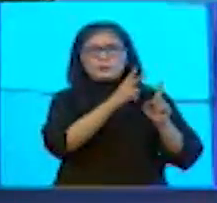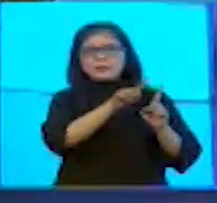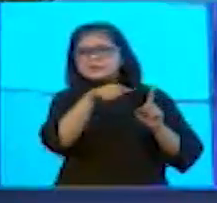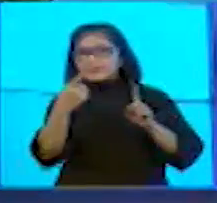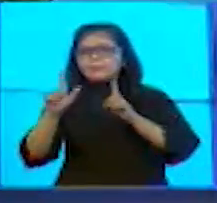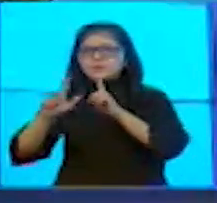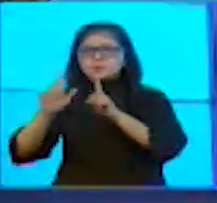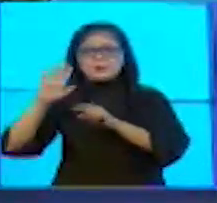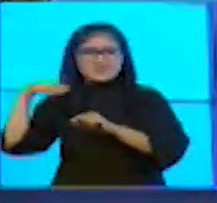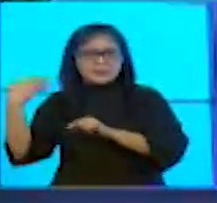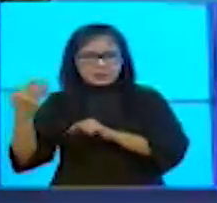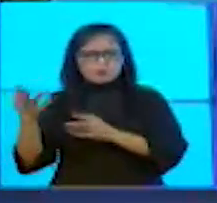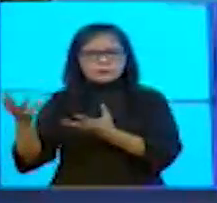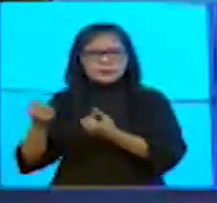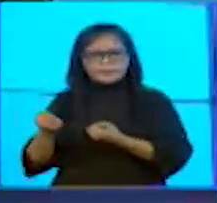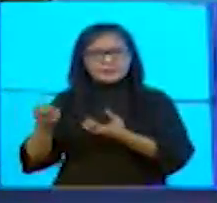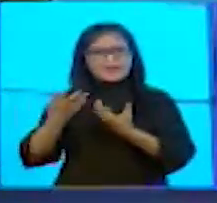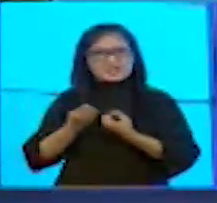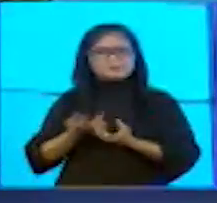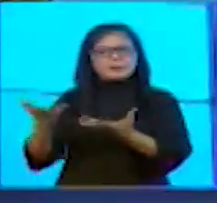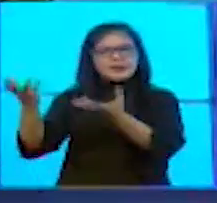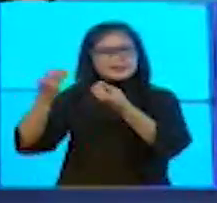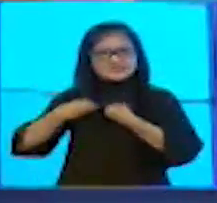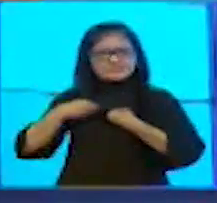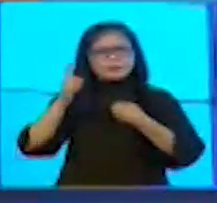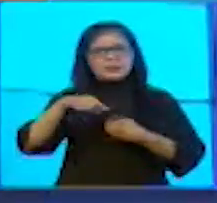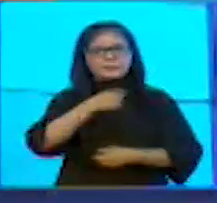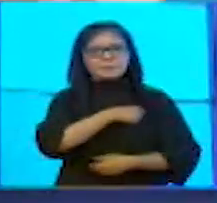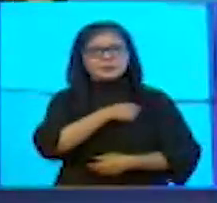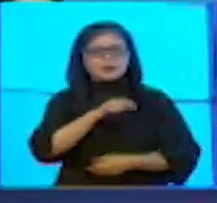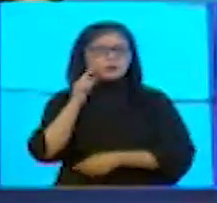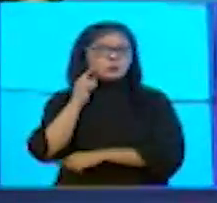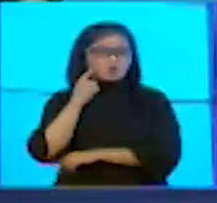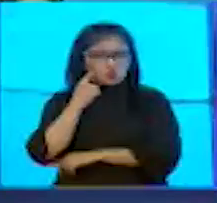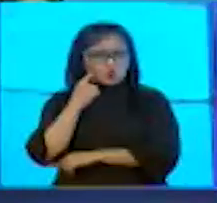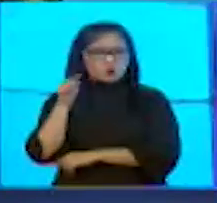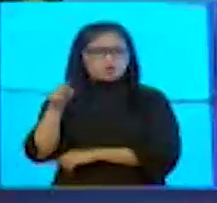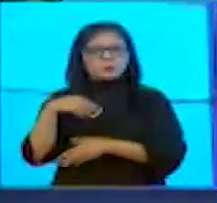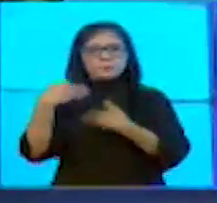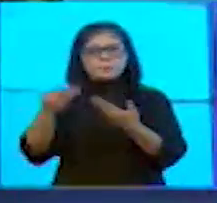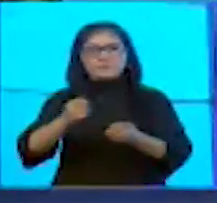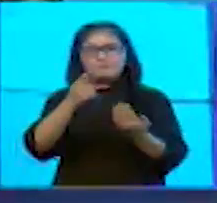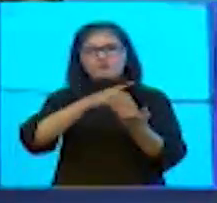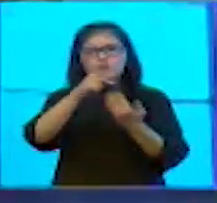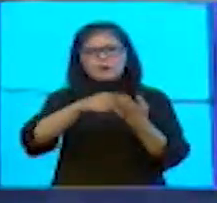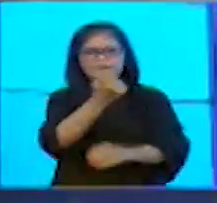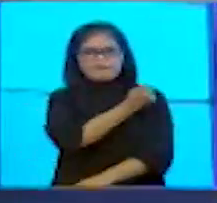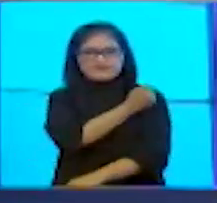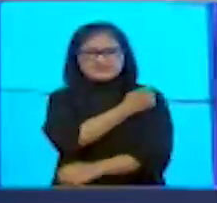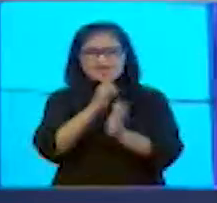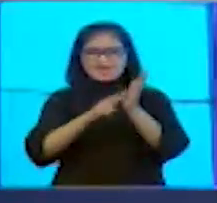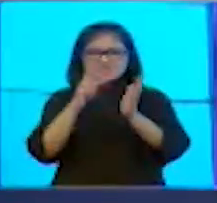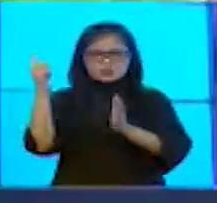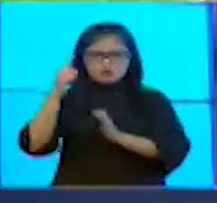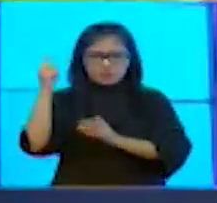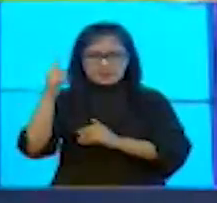dari menparekraf sandiaga Uno sebagai bagian dalam program vaksinasi nasional Hai